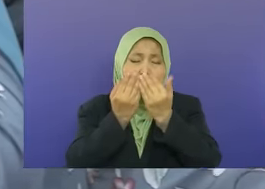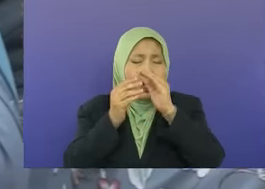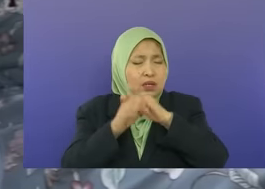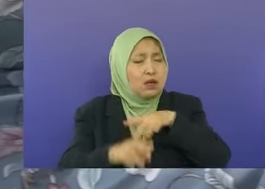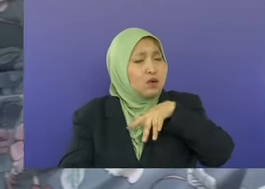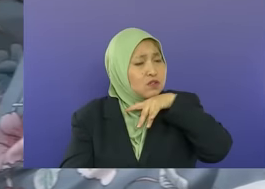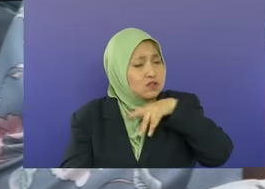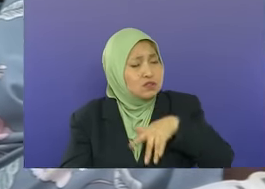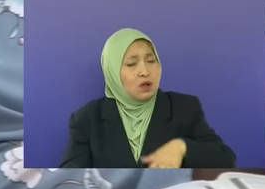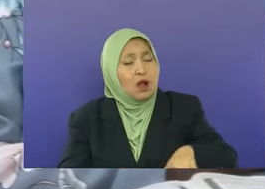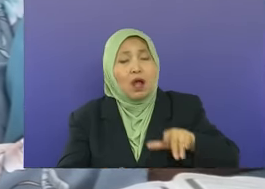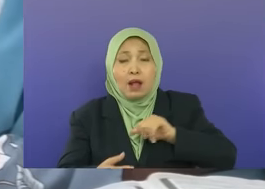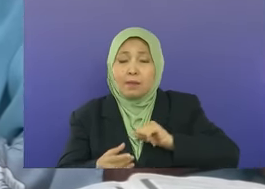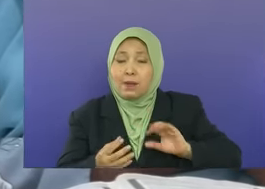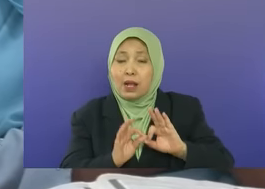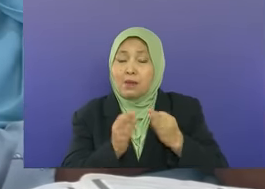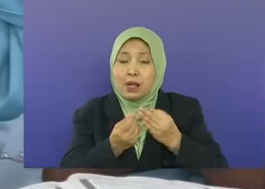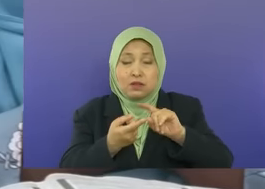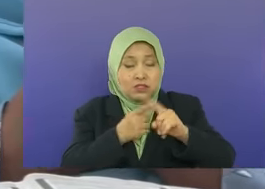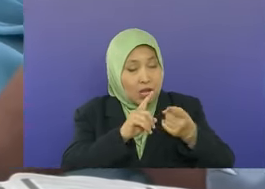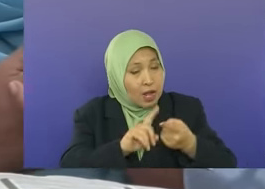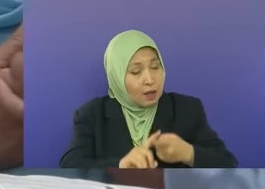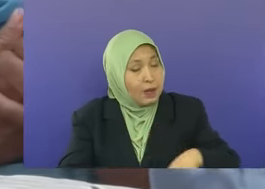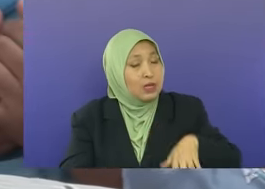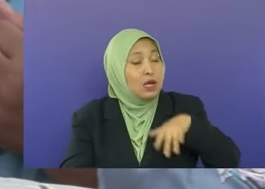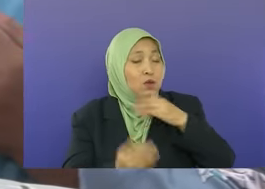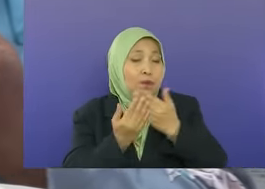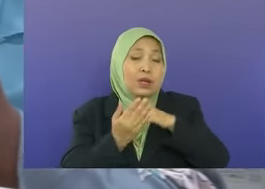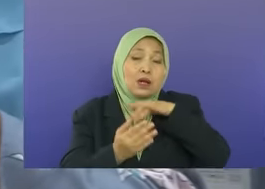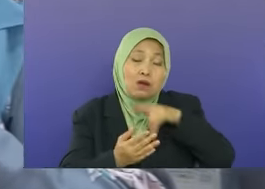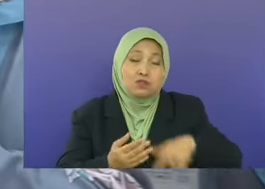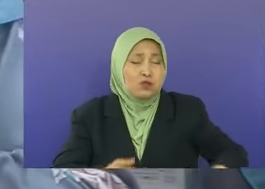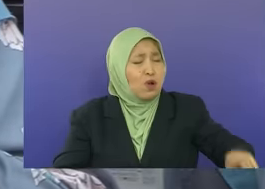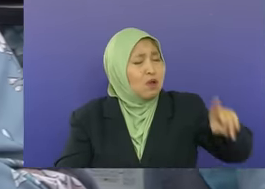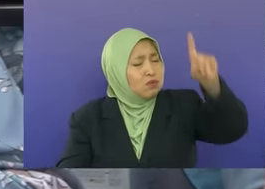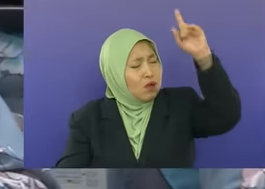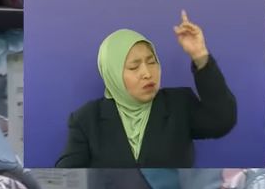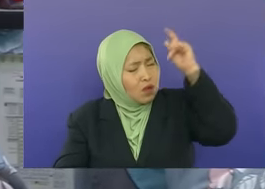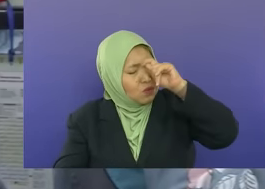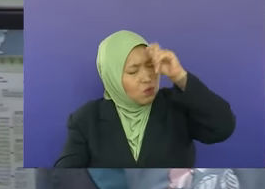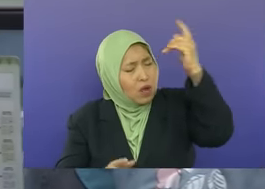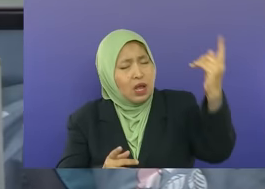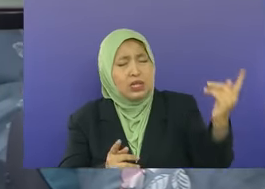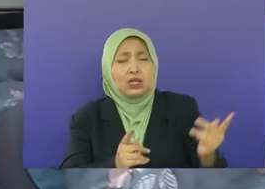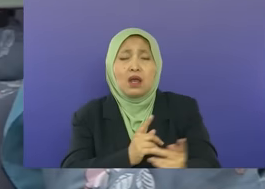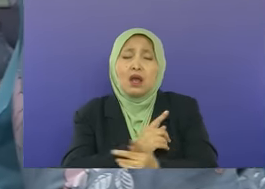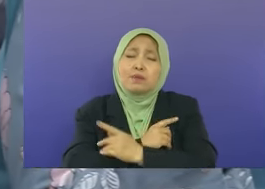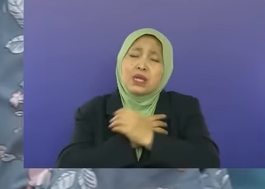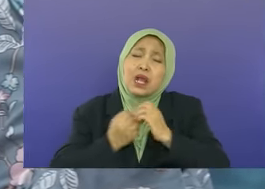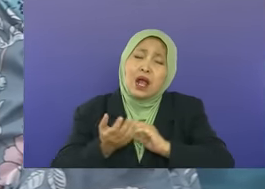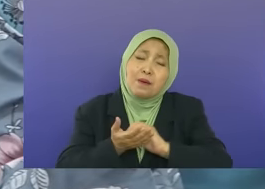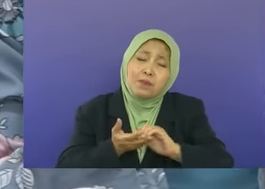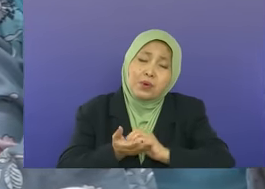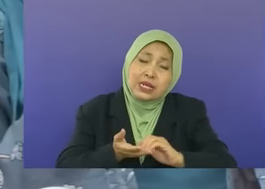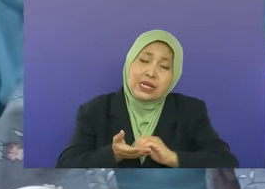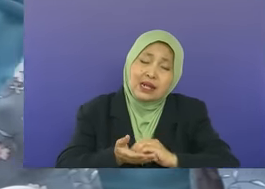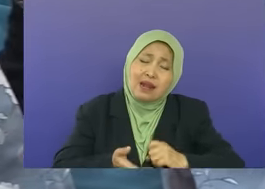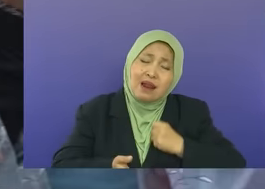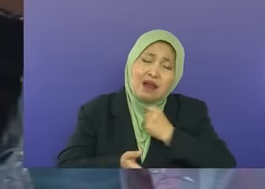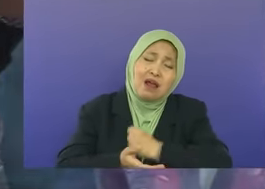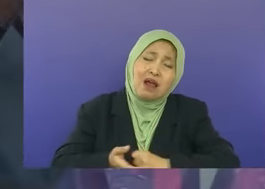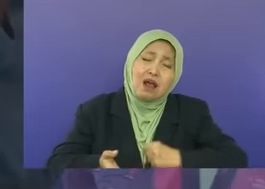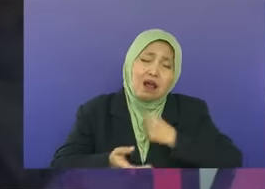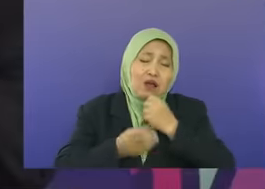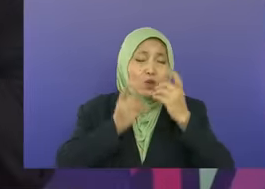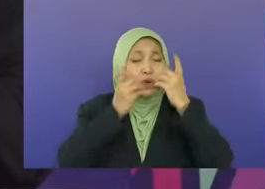alihi wa shahbihi ajma'in Ya Allah ya Tuhan kami ampunilah do dosa